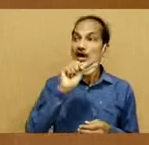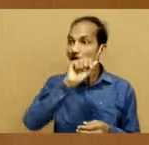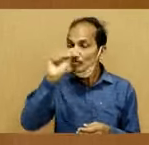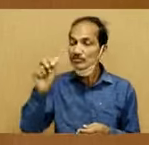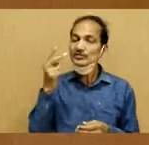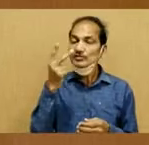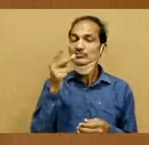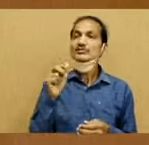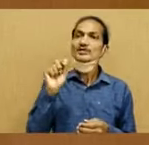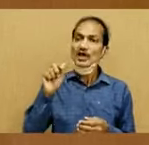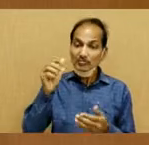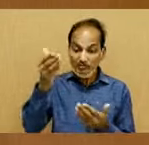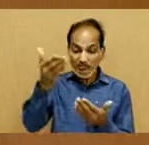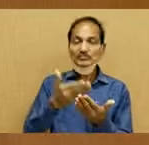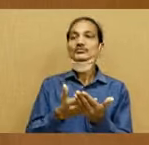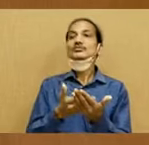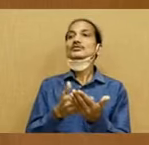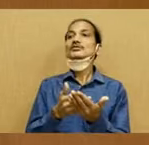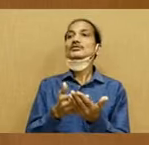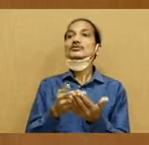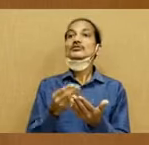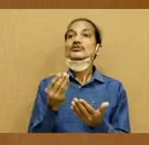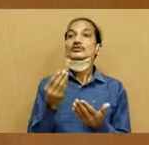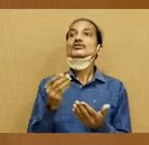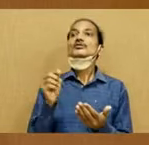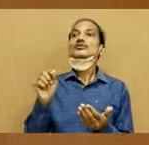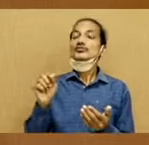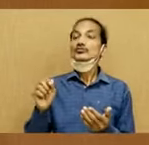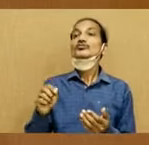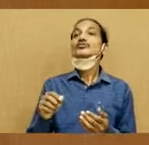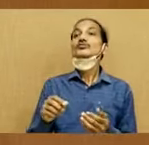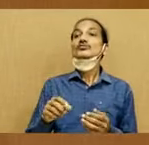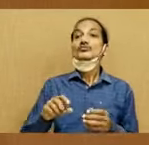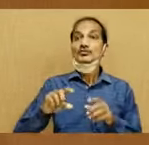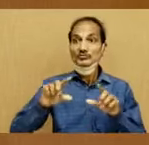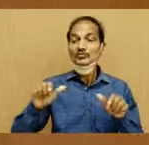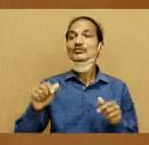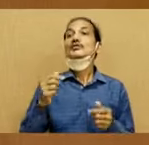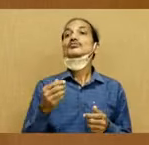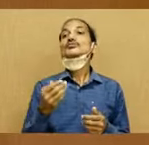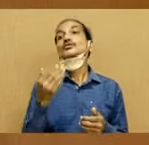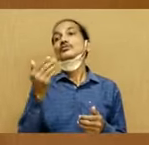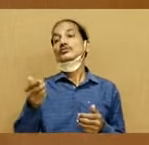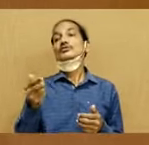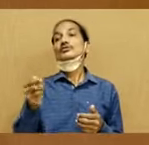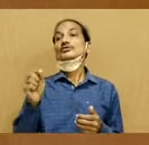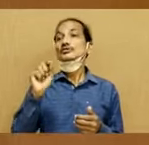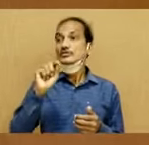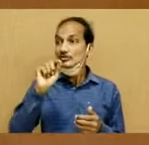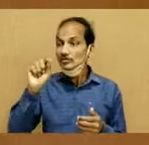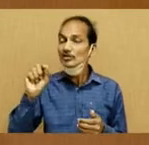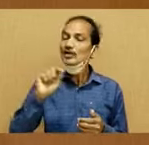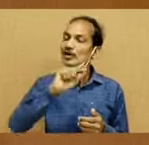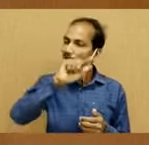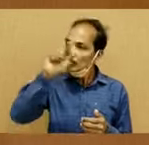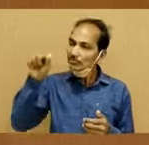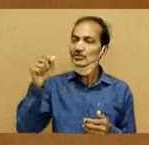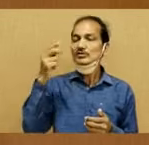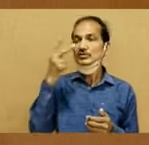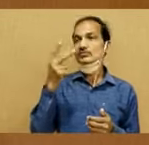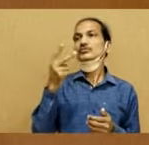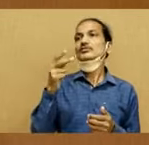ବିଶେଷ କାର୍ଯ୍ୟକ୍ରମରେ ଆମର ଉଦ୍ଦେଶ୍ୟ ରହୁଛି କିପରି ଭାବରେ ସବୁ ତଥ୍ୟ ଆମେ ଆପଣଙ୍କ ପାଖରେ ପହଞ୍ଚାଇ